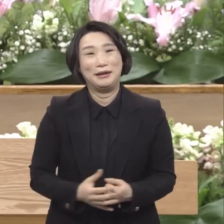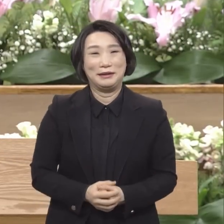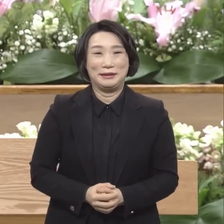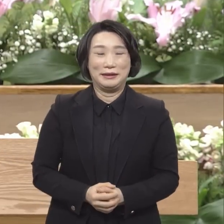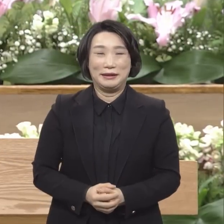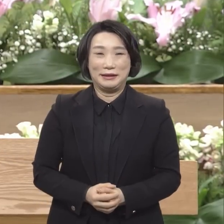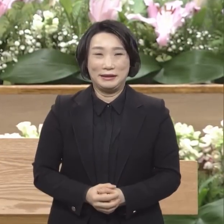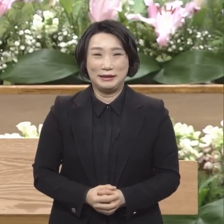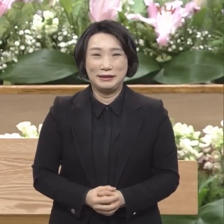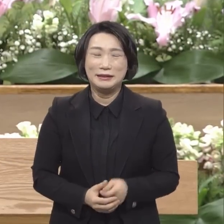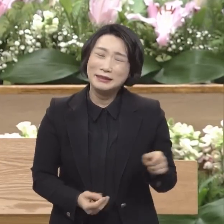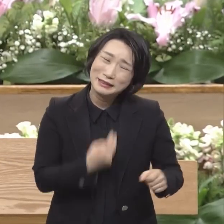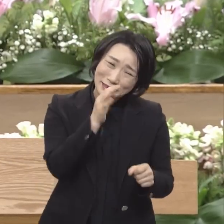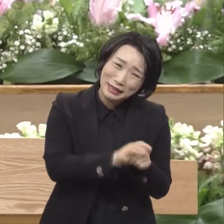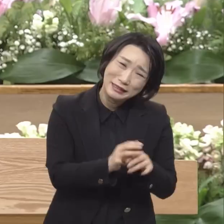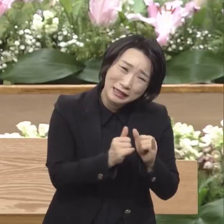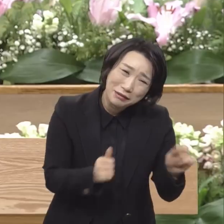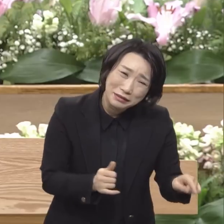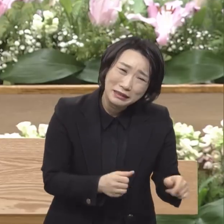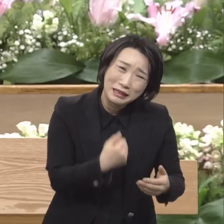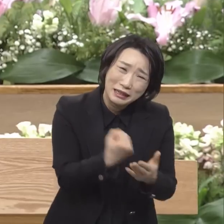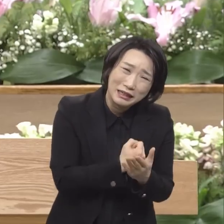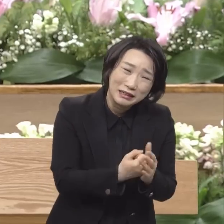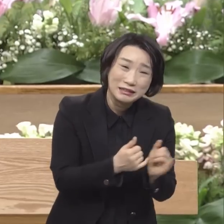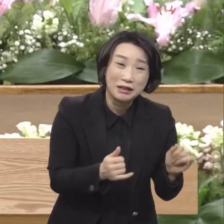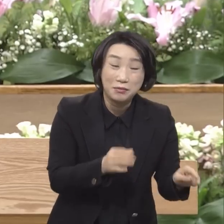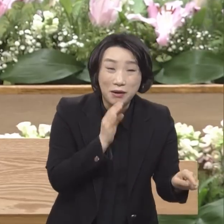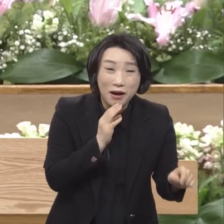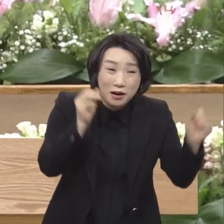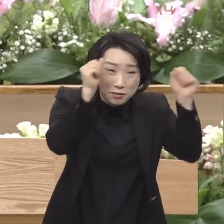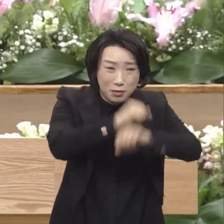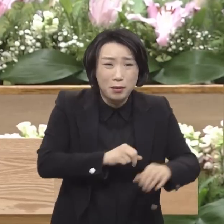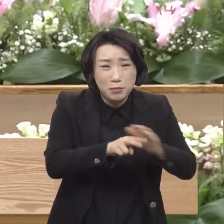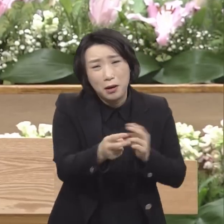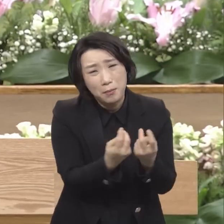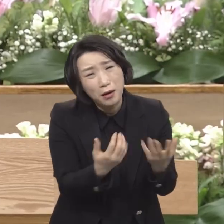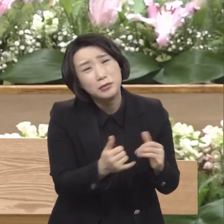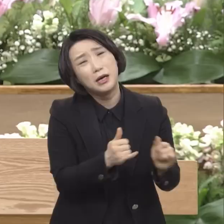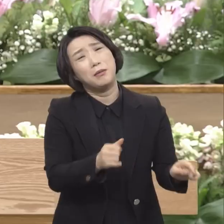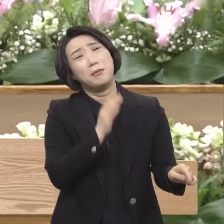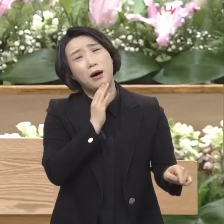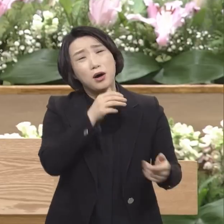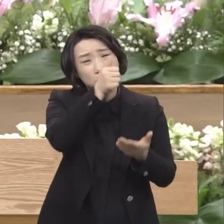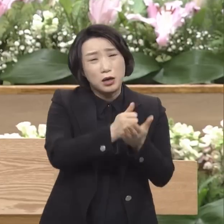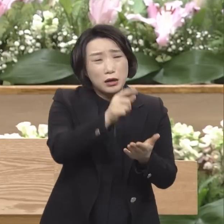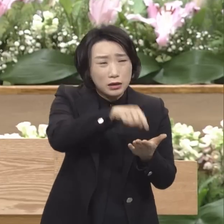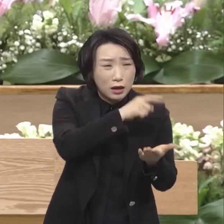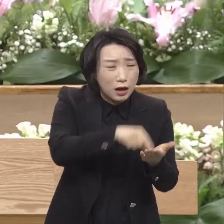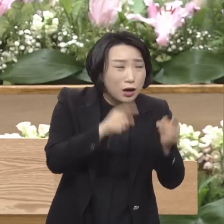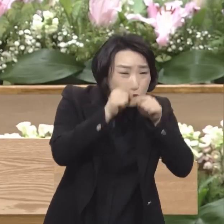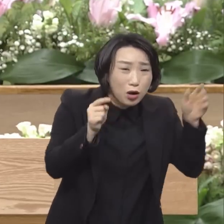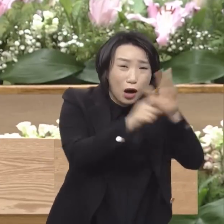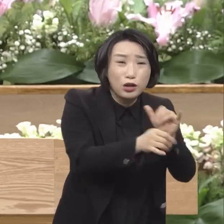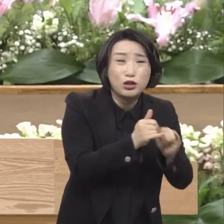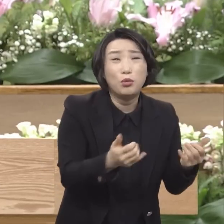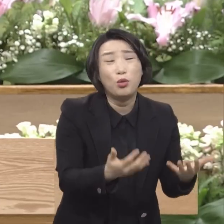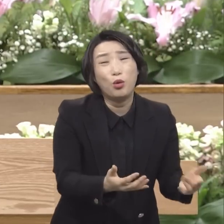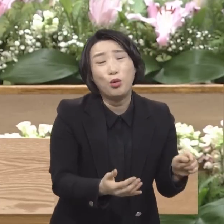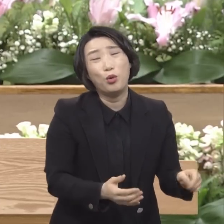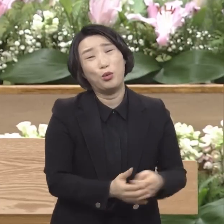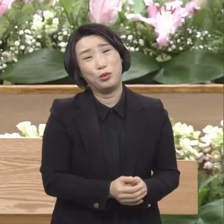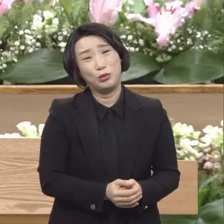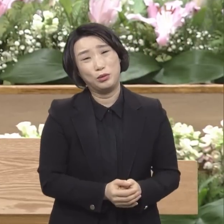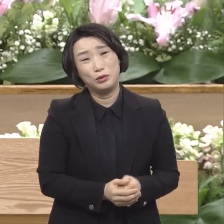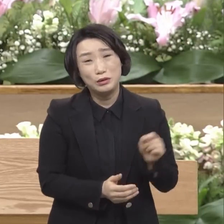누구냐? 이 비참한 자, 참혹한 자, 멸망을 피할 수 없는 자, 죄값을 지옥으로 갚을 수밖에